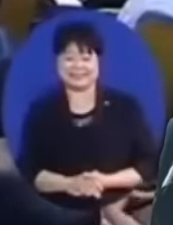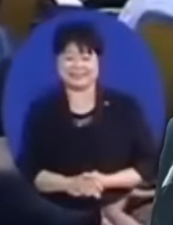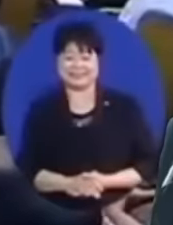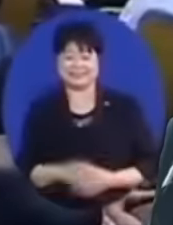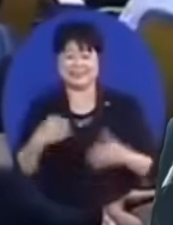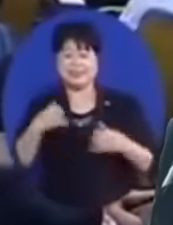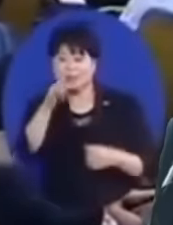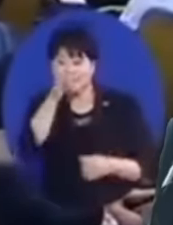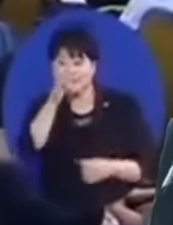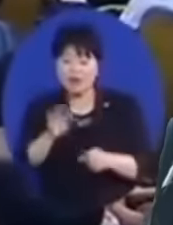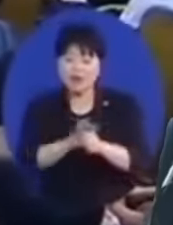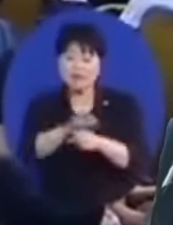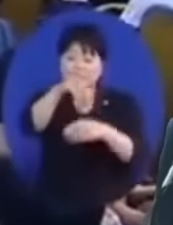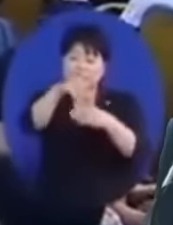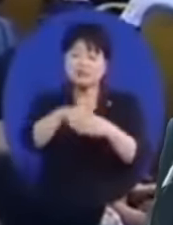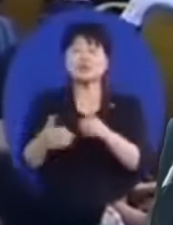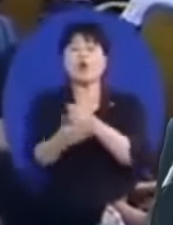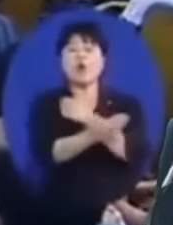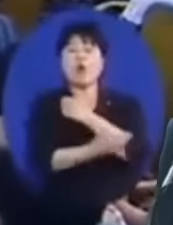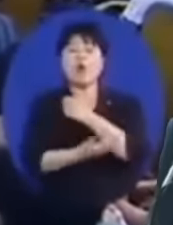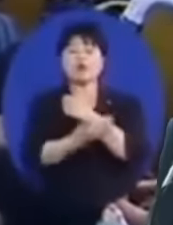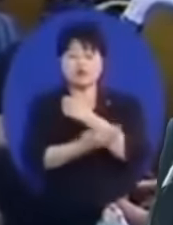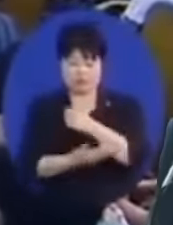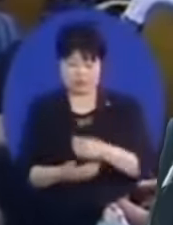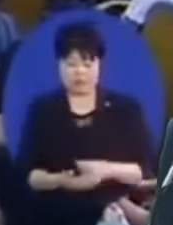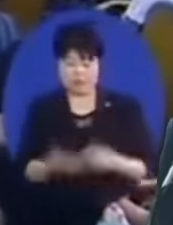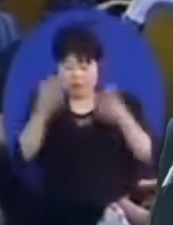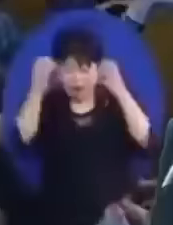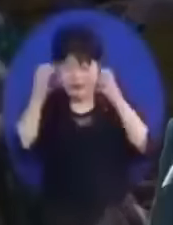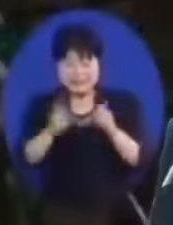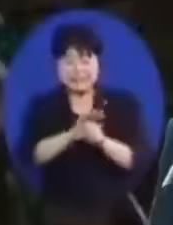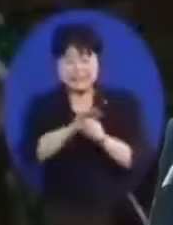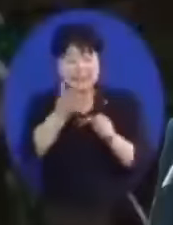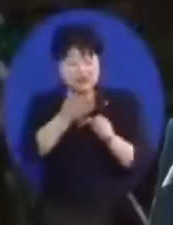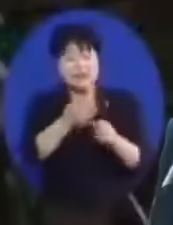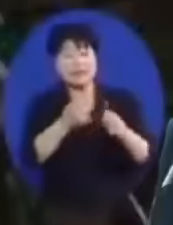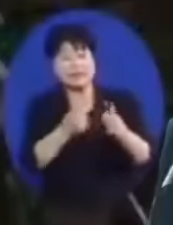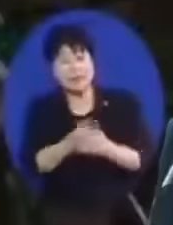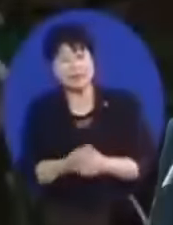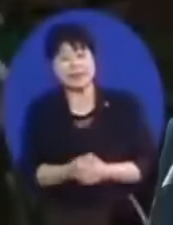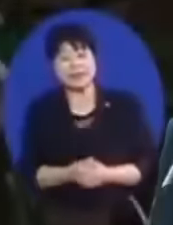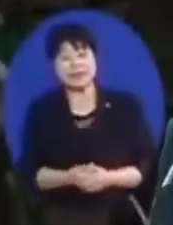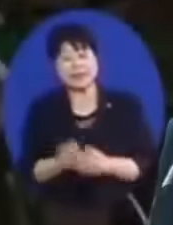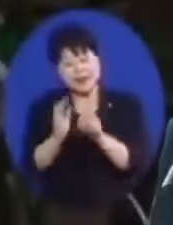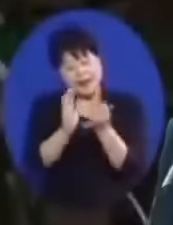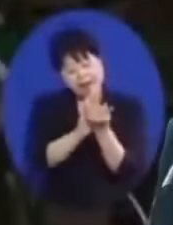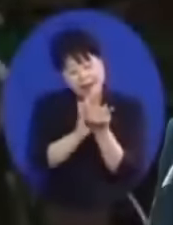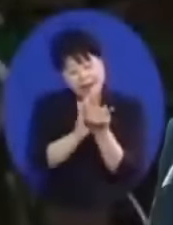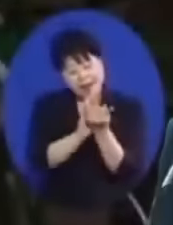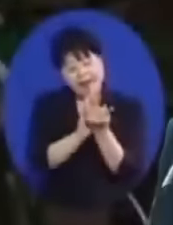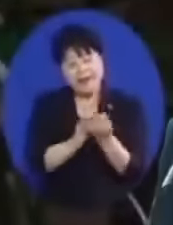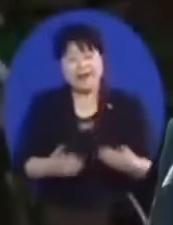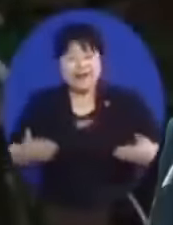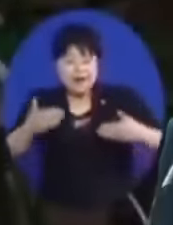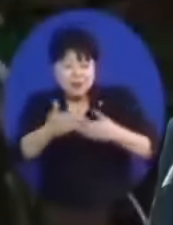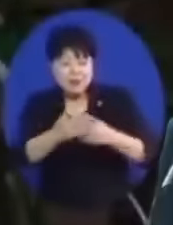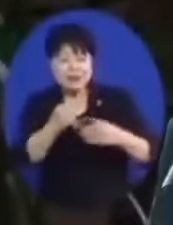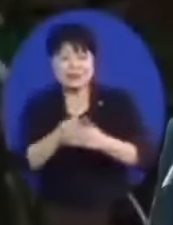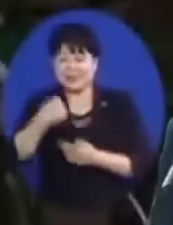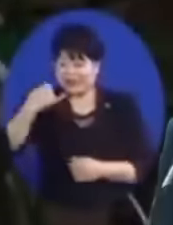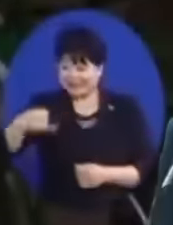있습니다. 사랑은 심고 거두는 것이구나. 어릴 때부터 내가 사랑해주고 스킨십을 해주고 품어준 그